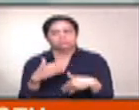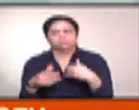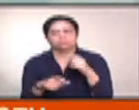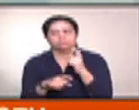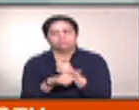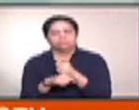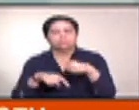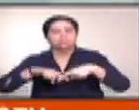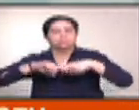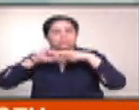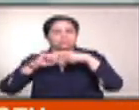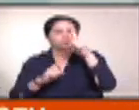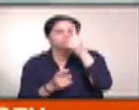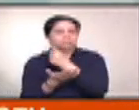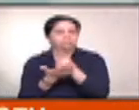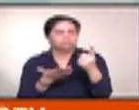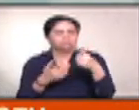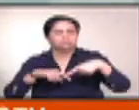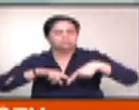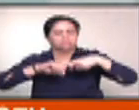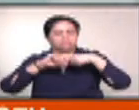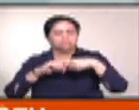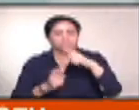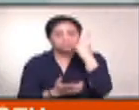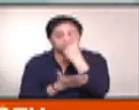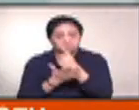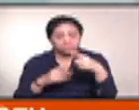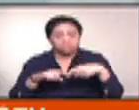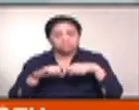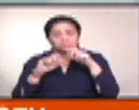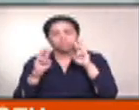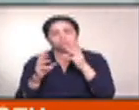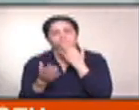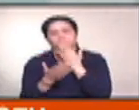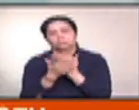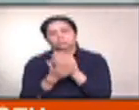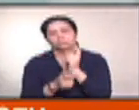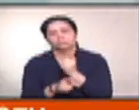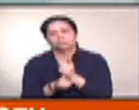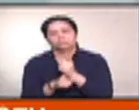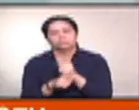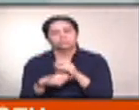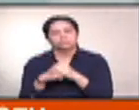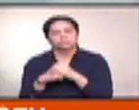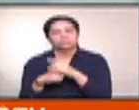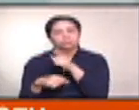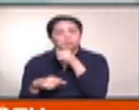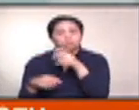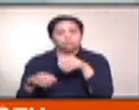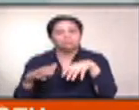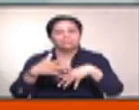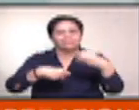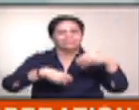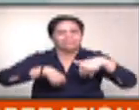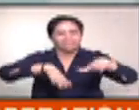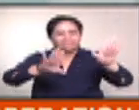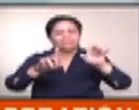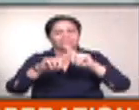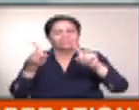ay suspension for at least a week. A week suspension. Wow! Maganda po yan kung ganun. Doon po sa nag-dispatch, sir. Kasi